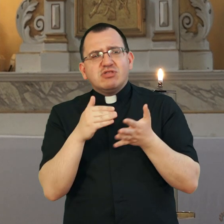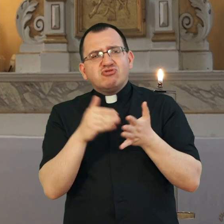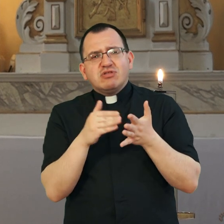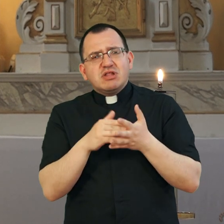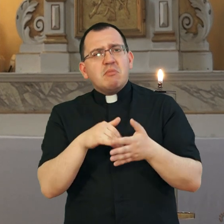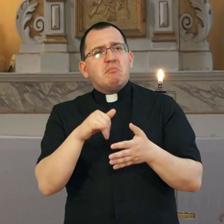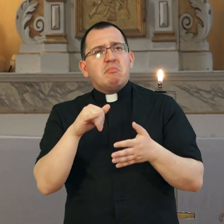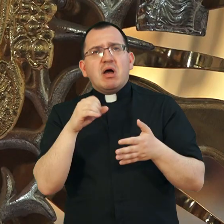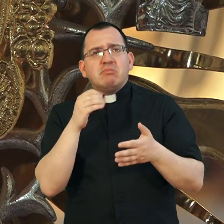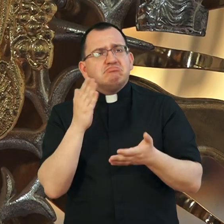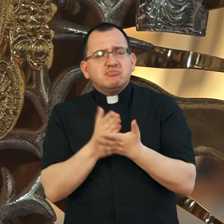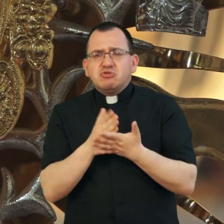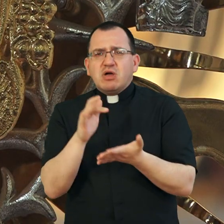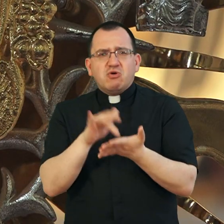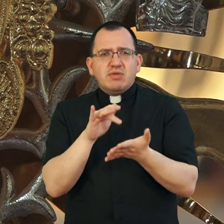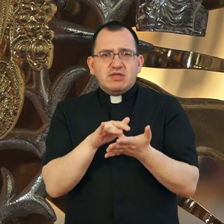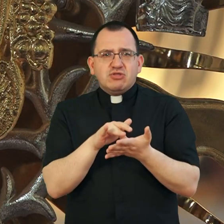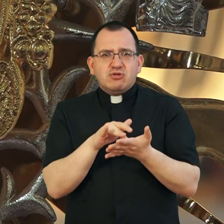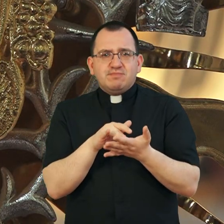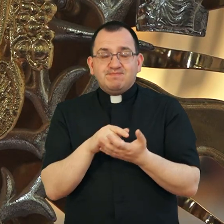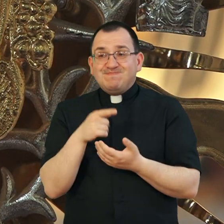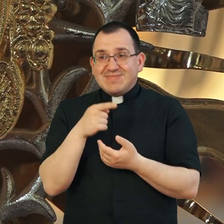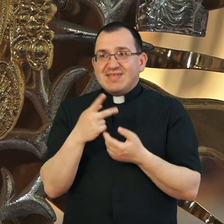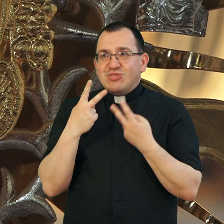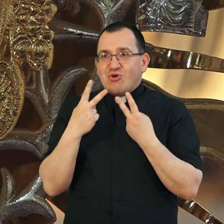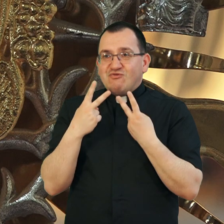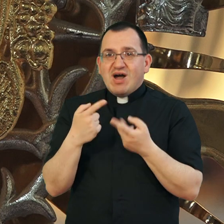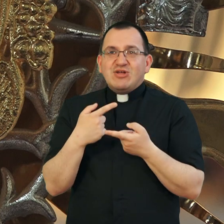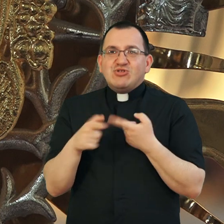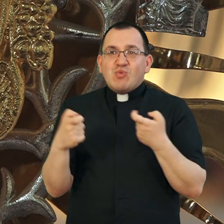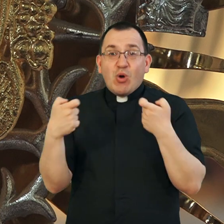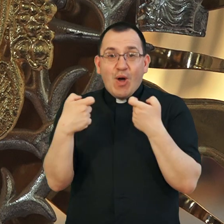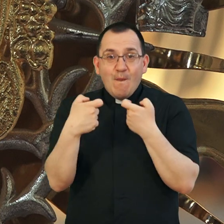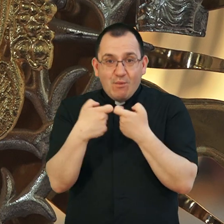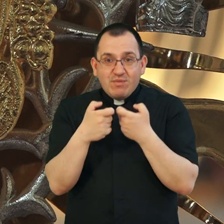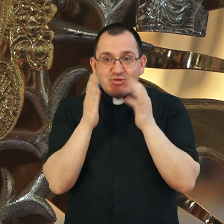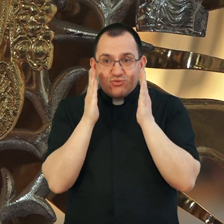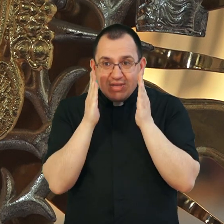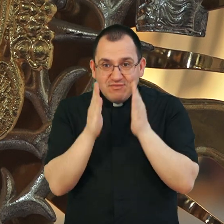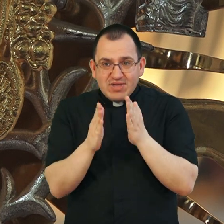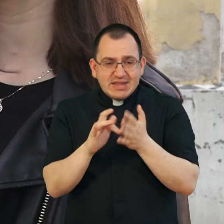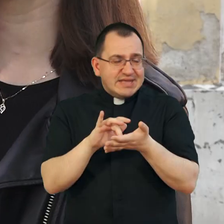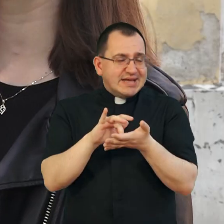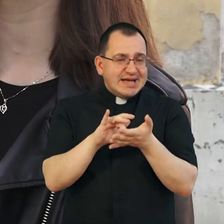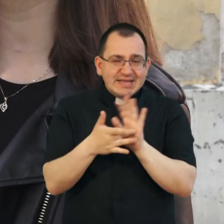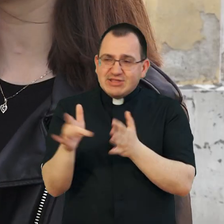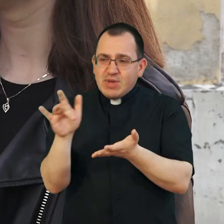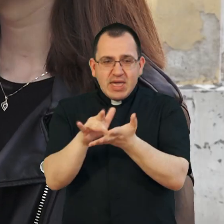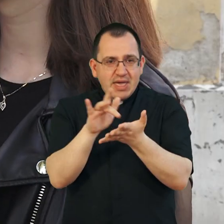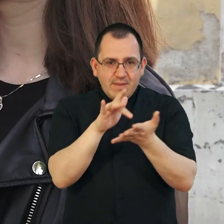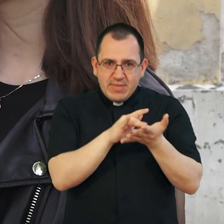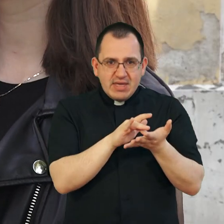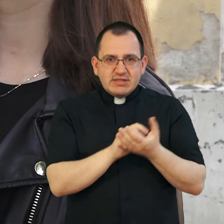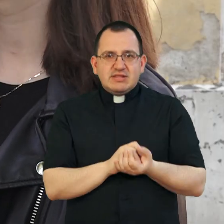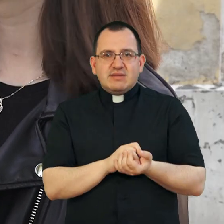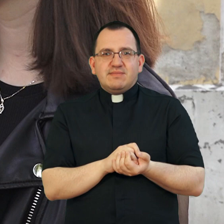biti u svakom mjestu? Važno je zato što povezuje vjernike iz svih župa, ne samo našeg grada,